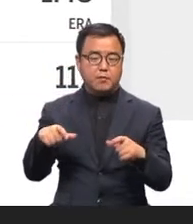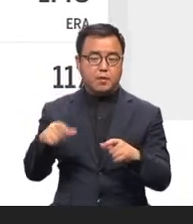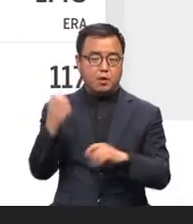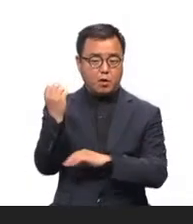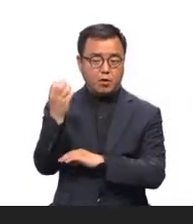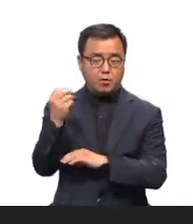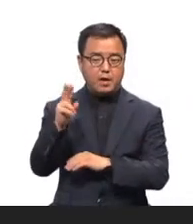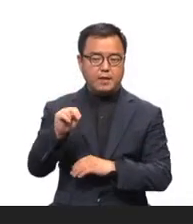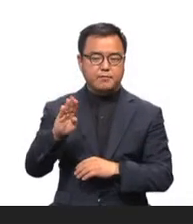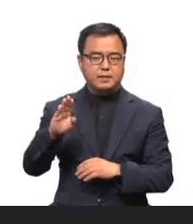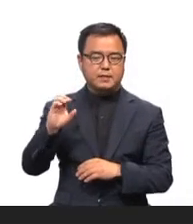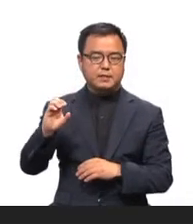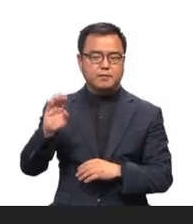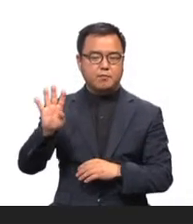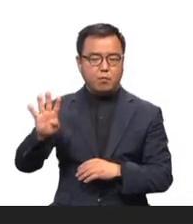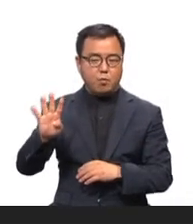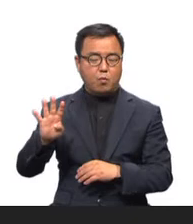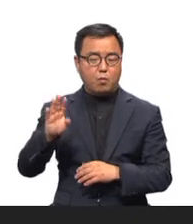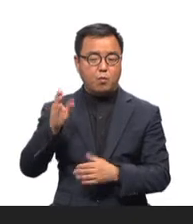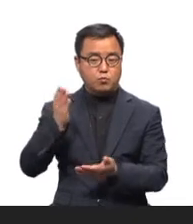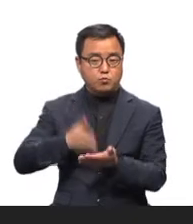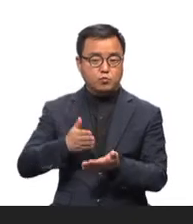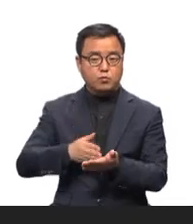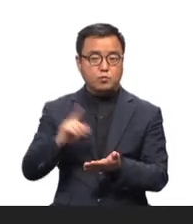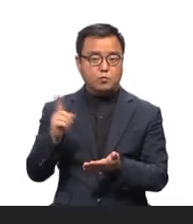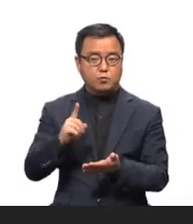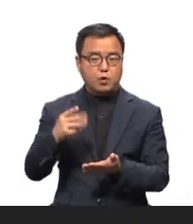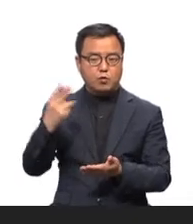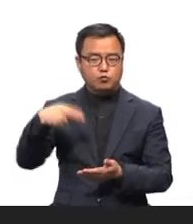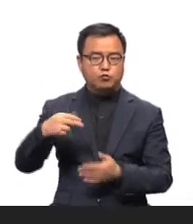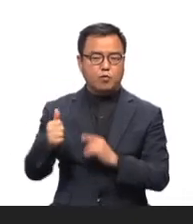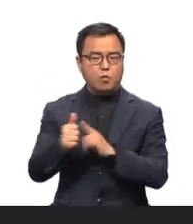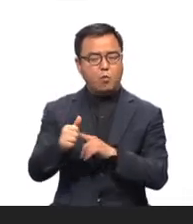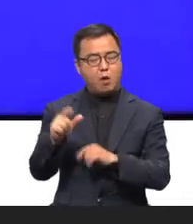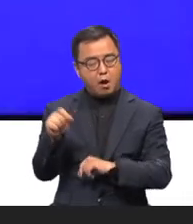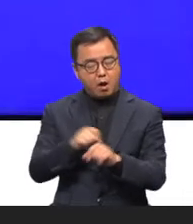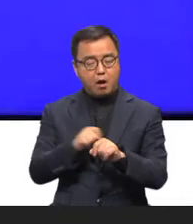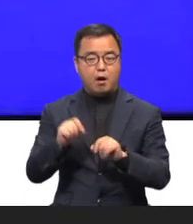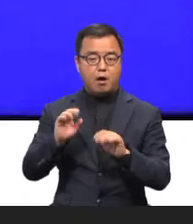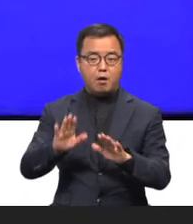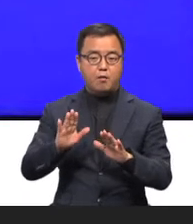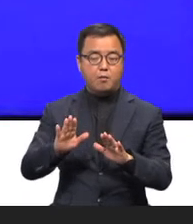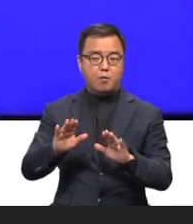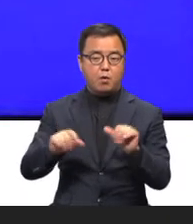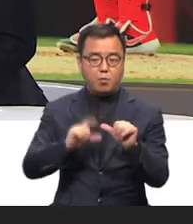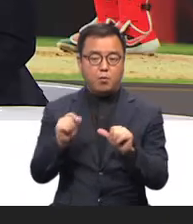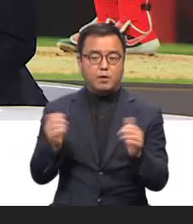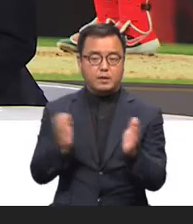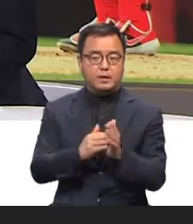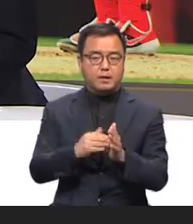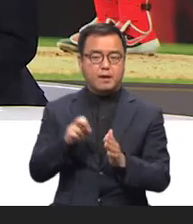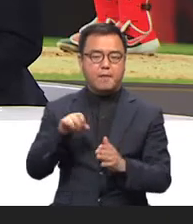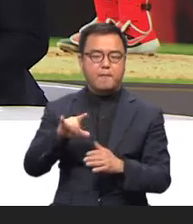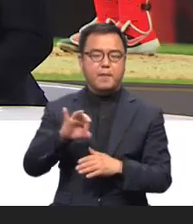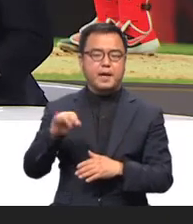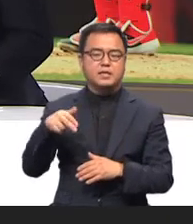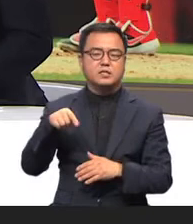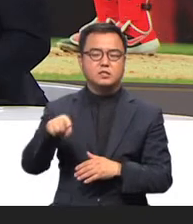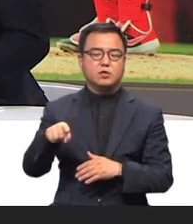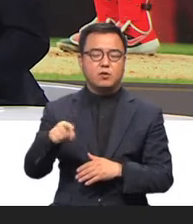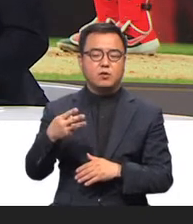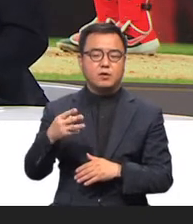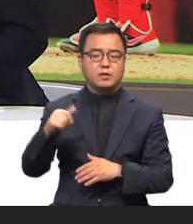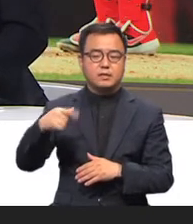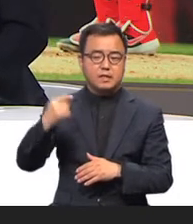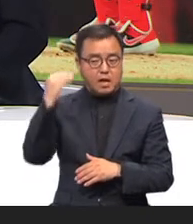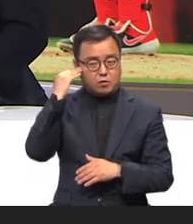NBC4는요. 류현진이 인상적인 5월을 보냈다라는 그런 내용의 글에서 이것도 메이저리그의 한류다. 네, 이렇게까지 이제 표현을